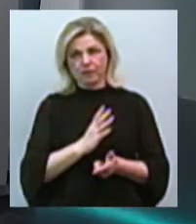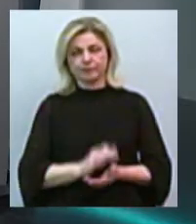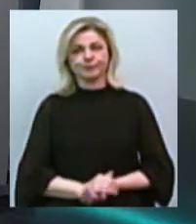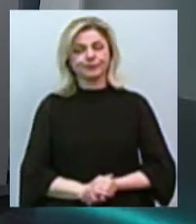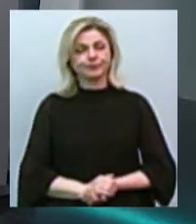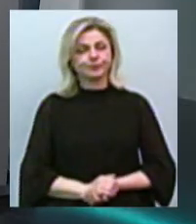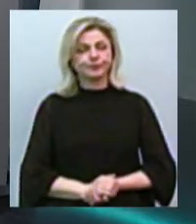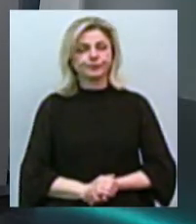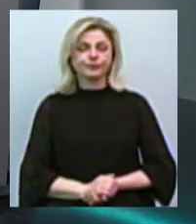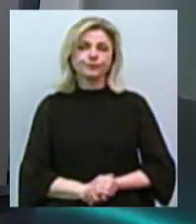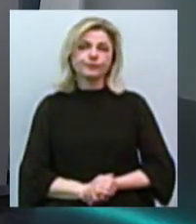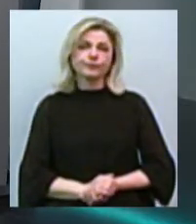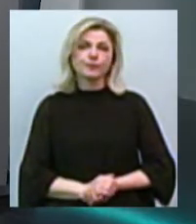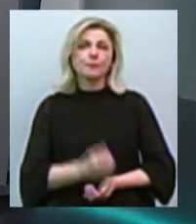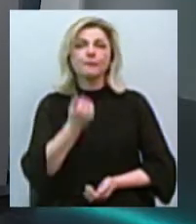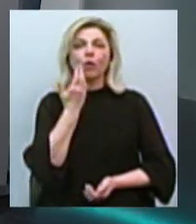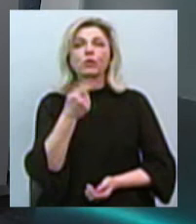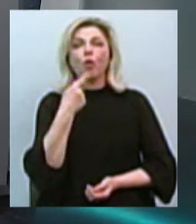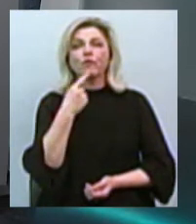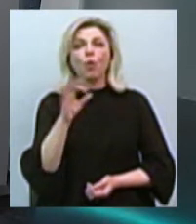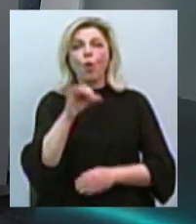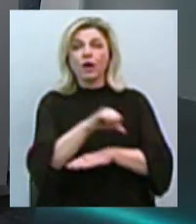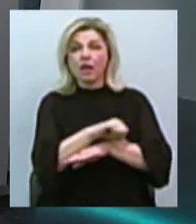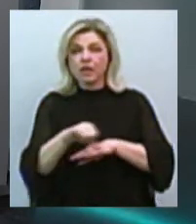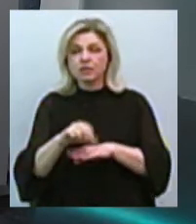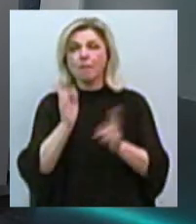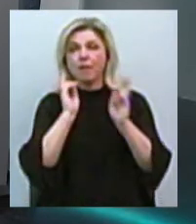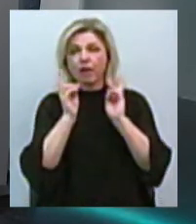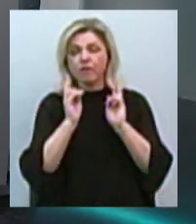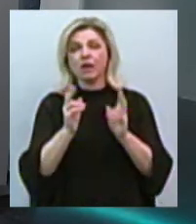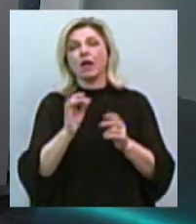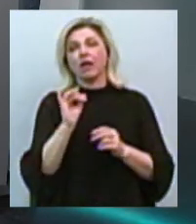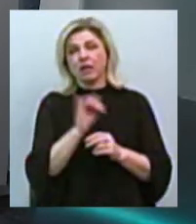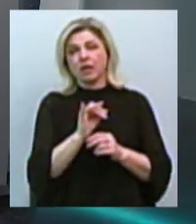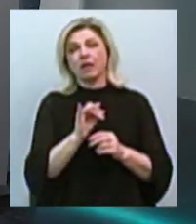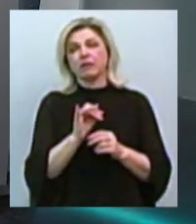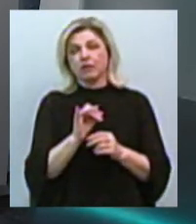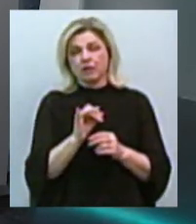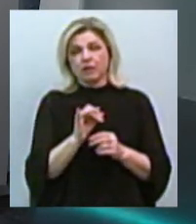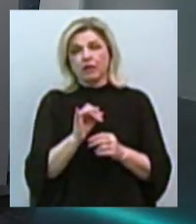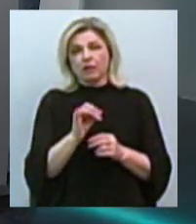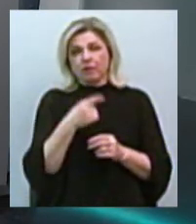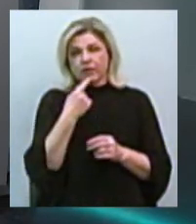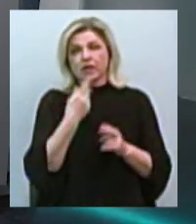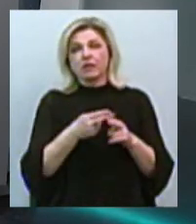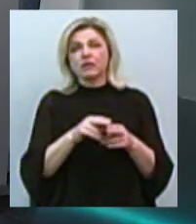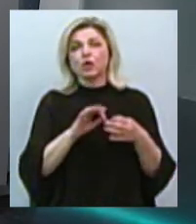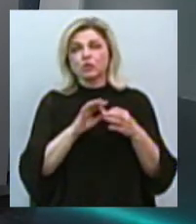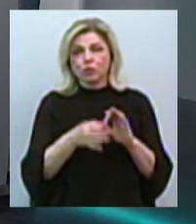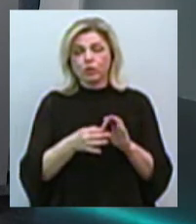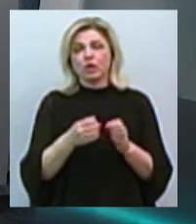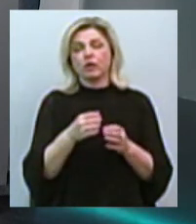Ну, коли йдеться про крамниці, кафе і перукарні, їх закриття завдає певних незручностей для споживачів товарів і